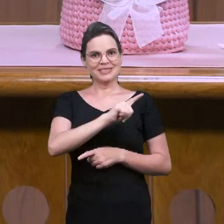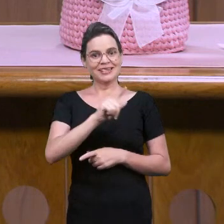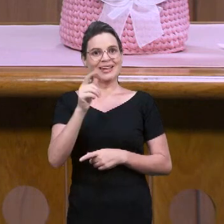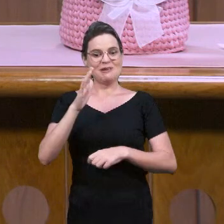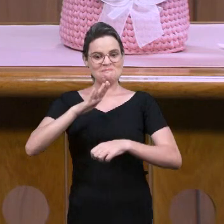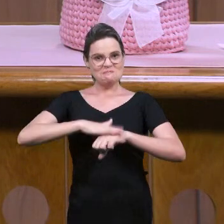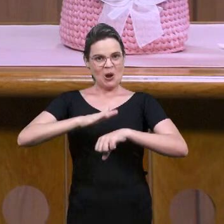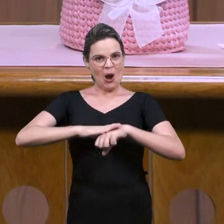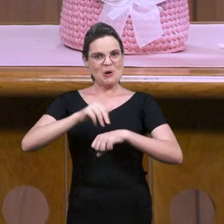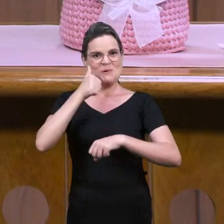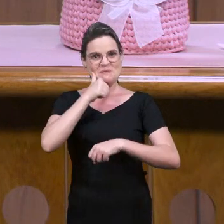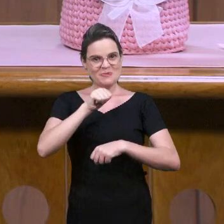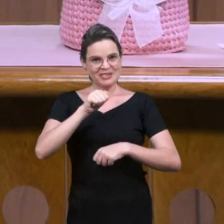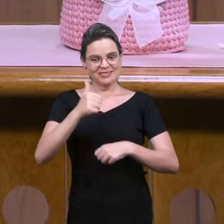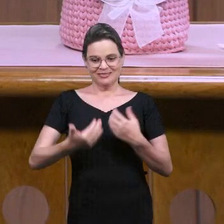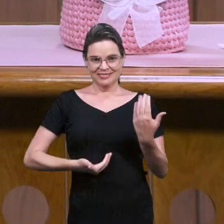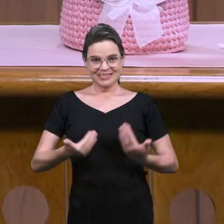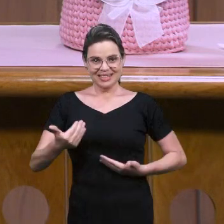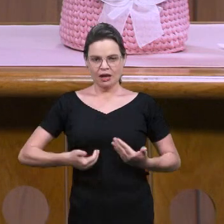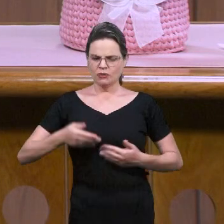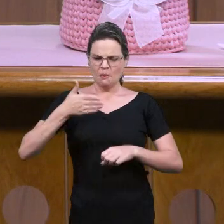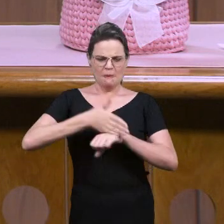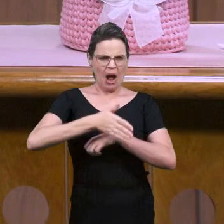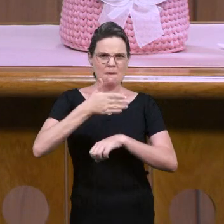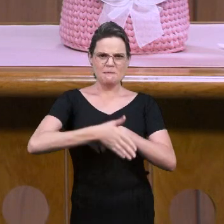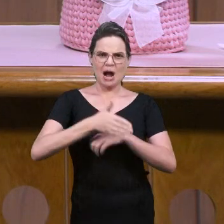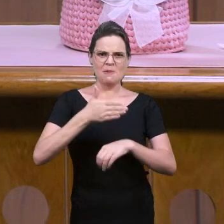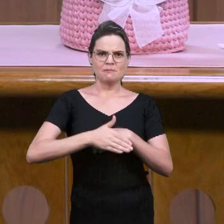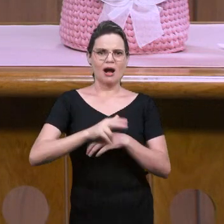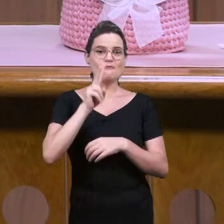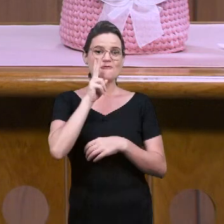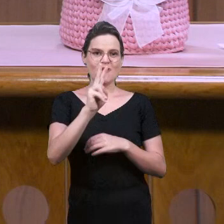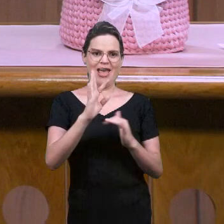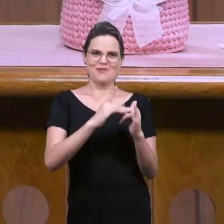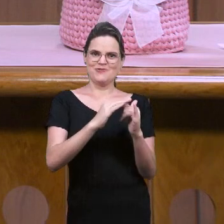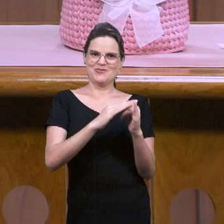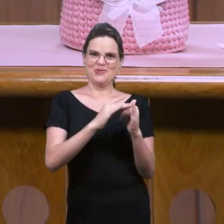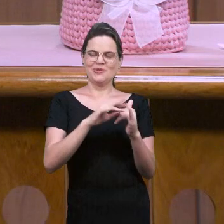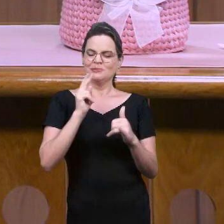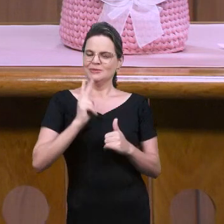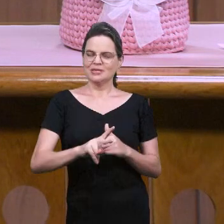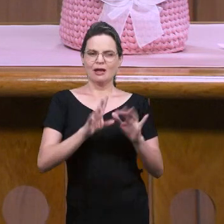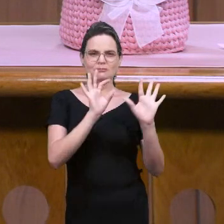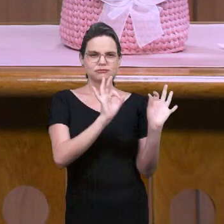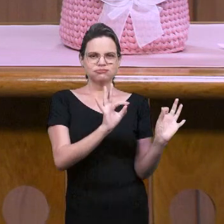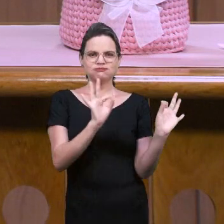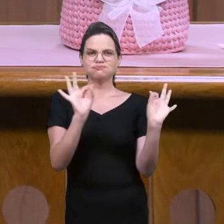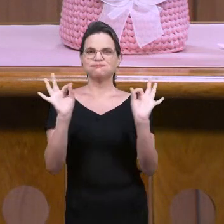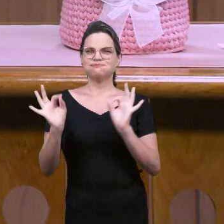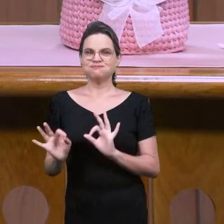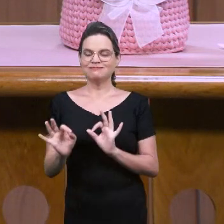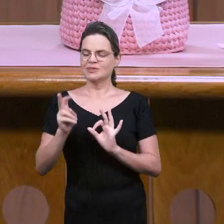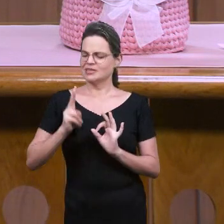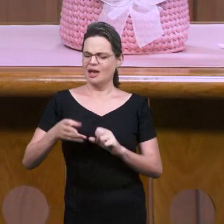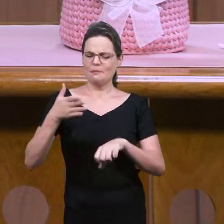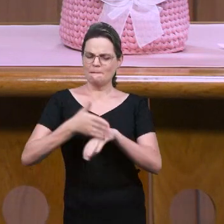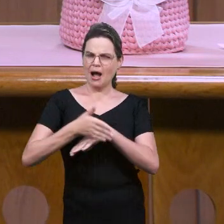dominicale, et au point que cette sœur, est une participante